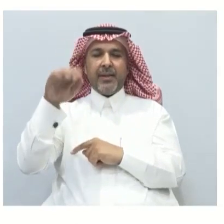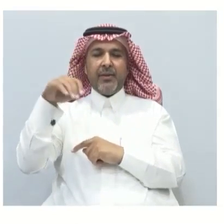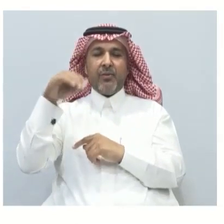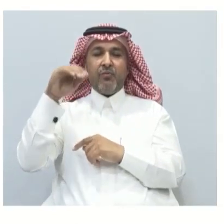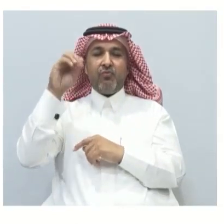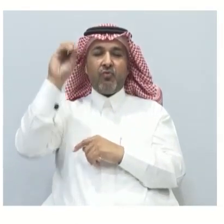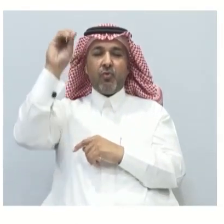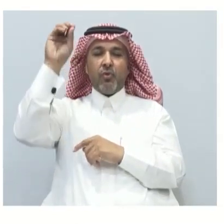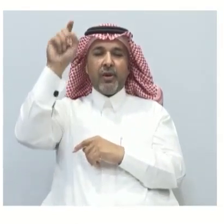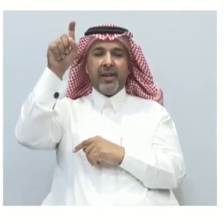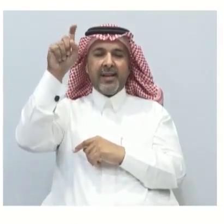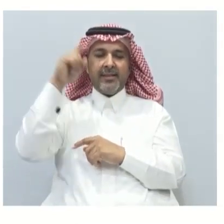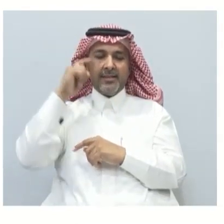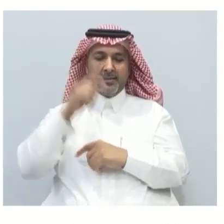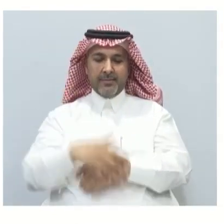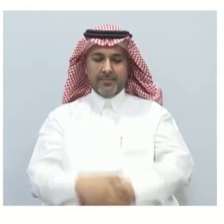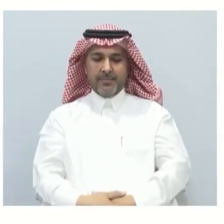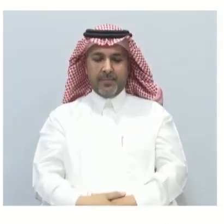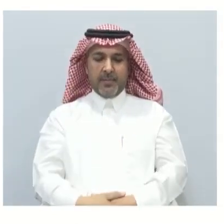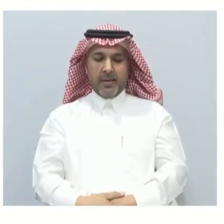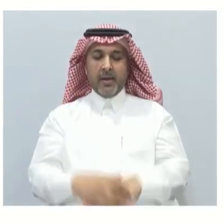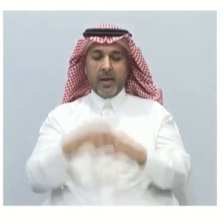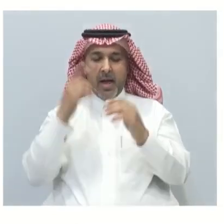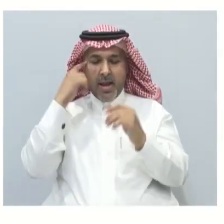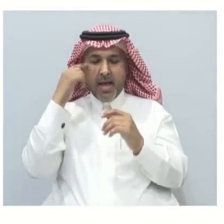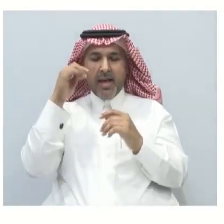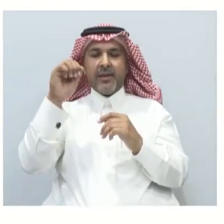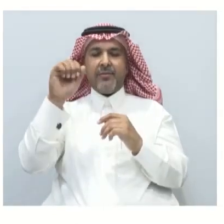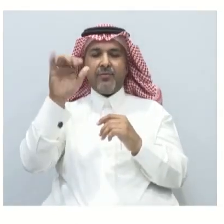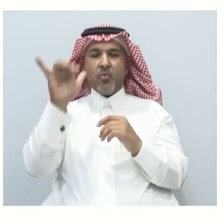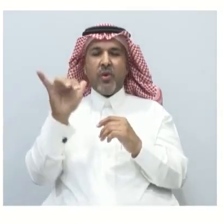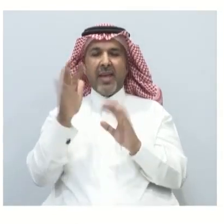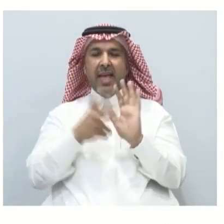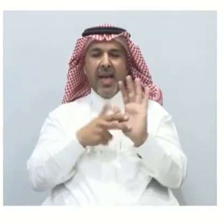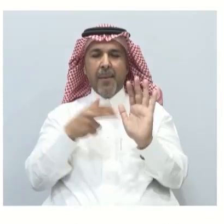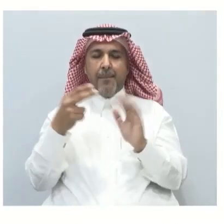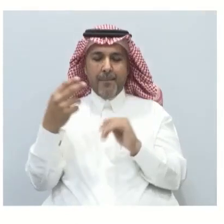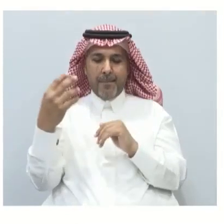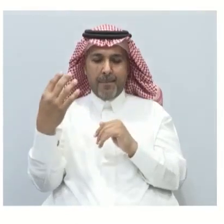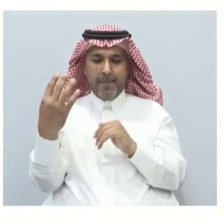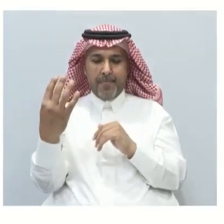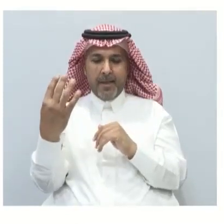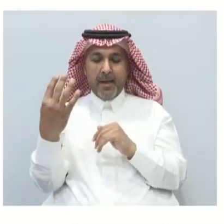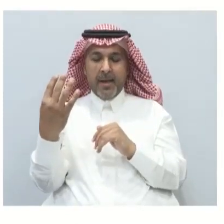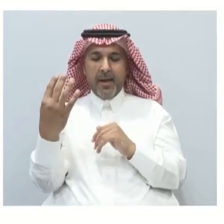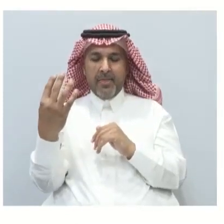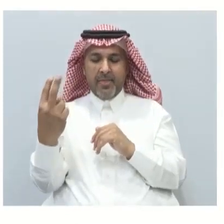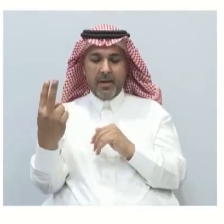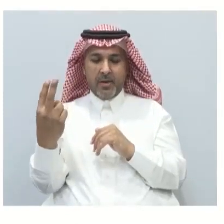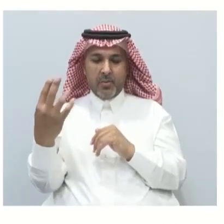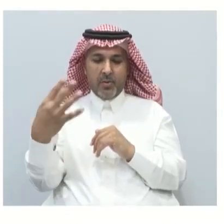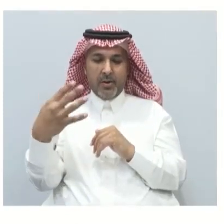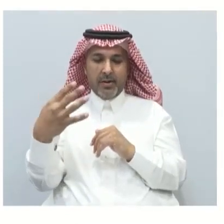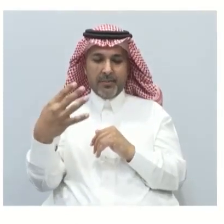4 200 ال انتبهوا للاصفال العدد الاساسي 3 ملا